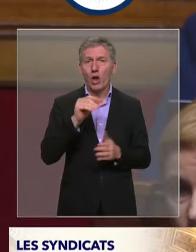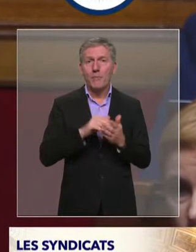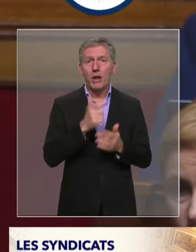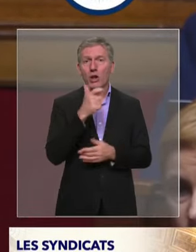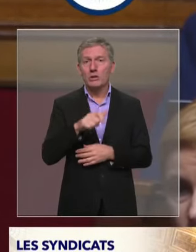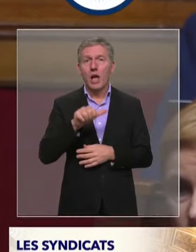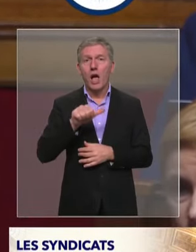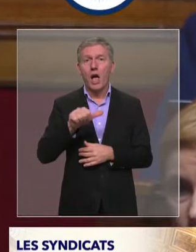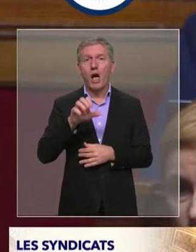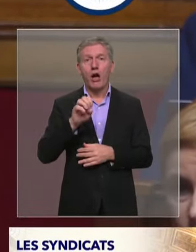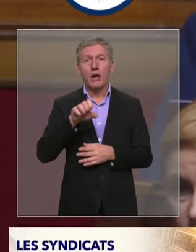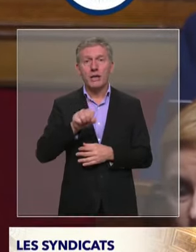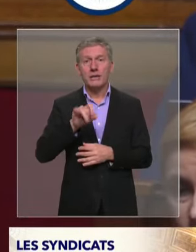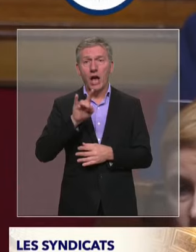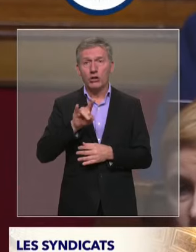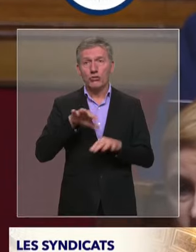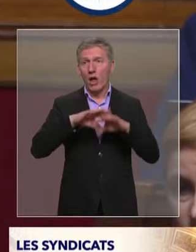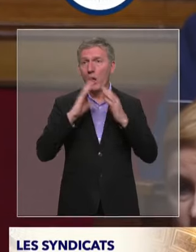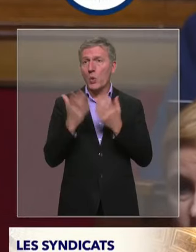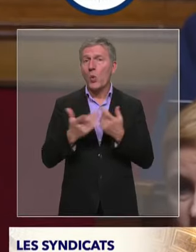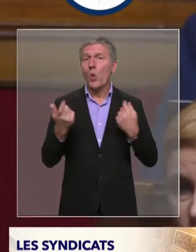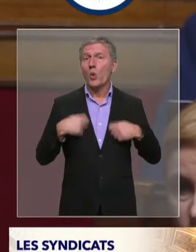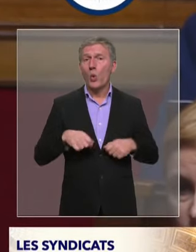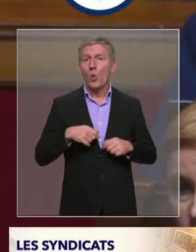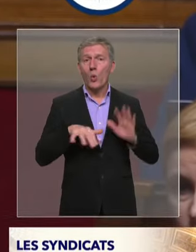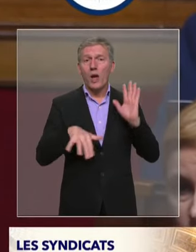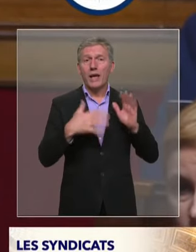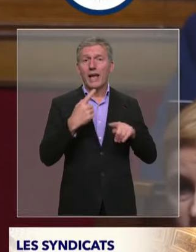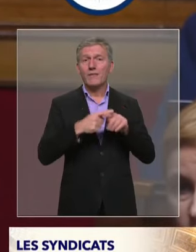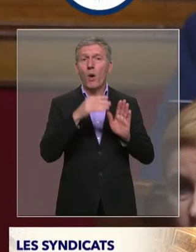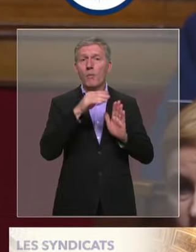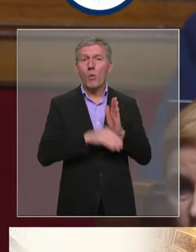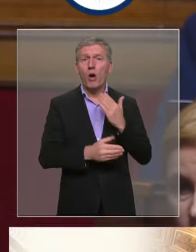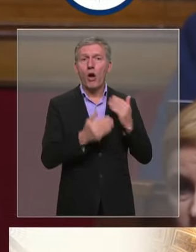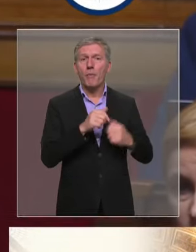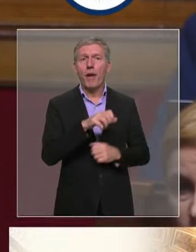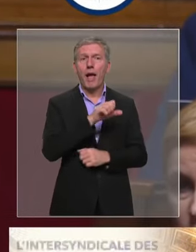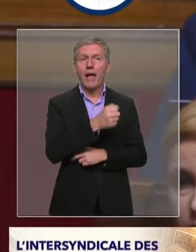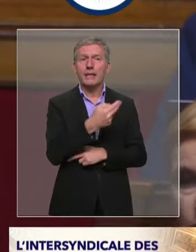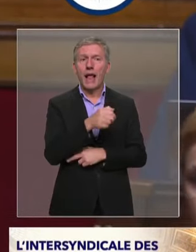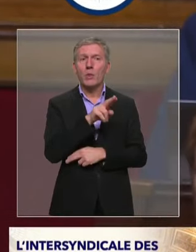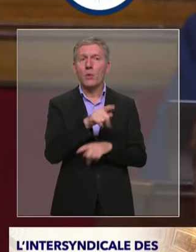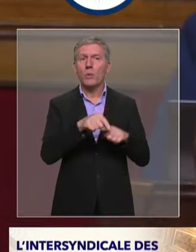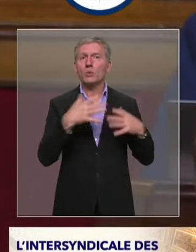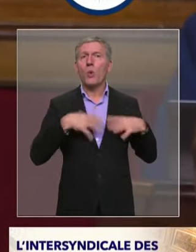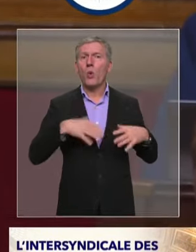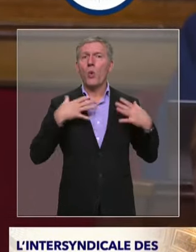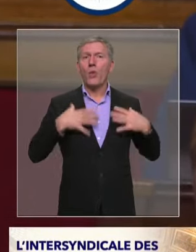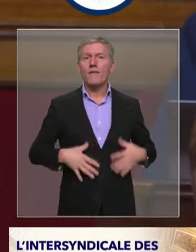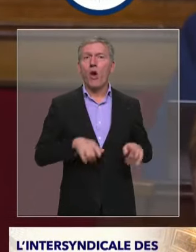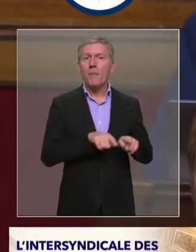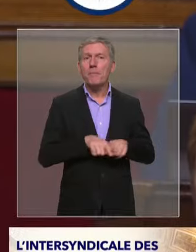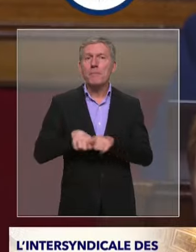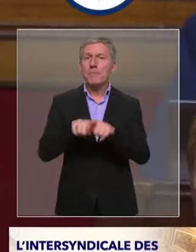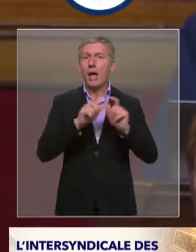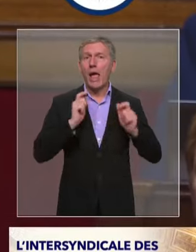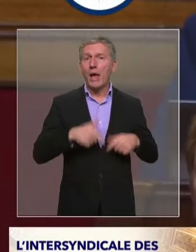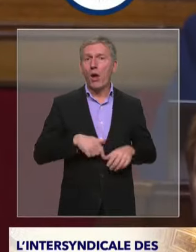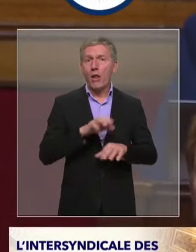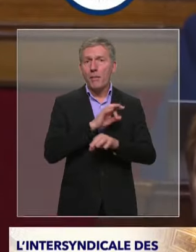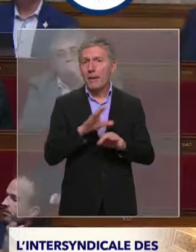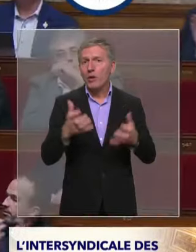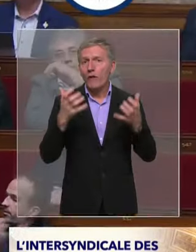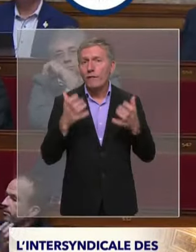AESH supplémentaires. Le coût de ce plan, 15 fois moins que le coût cumulé du SNU et de l'uniforme à l'école, dont quasiment personne à part vous ne